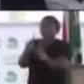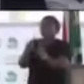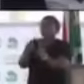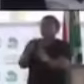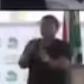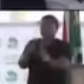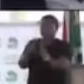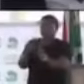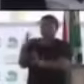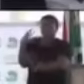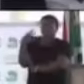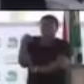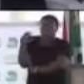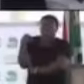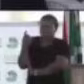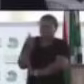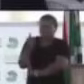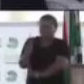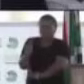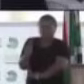ongqongqoshe